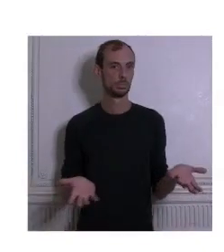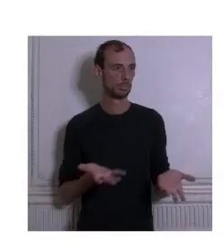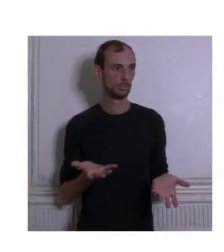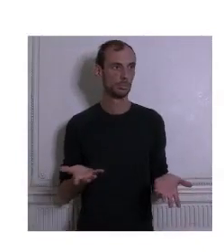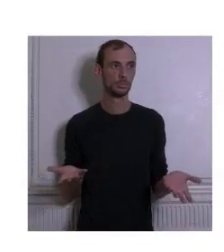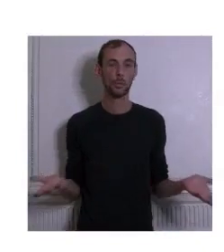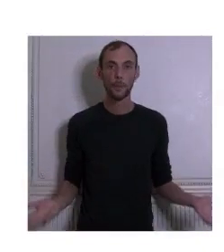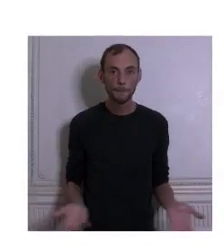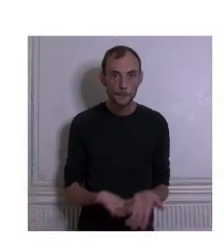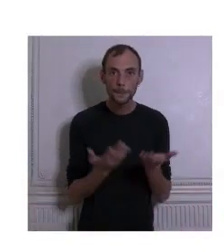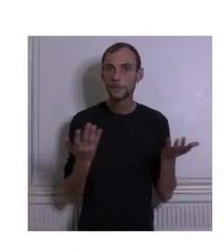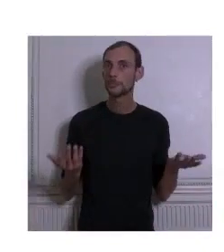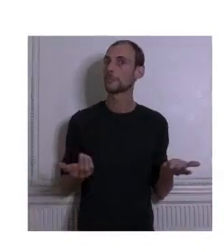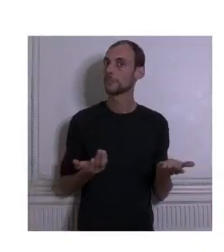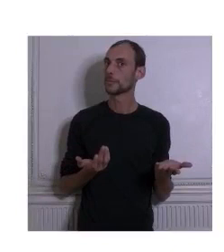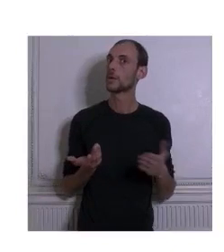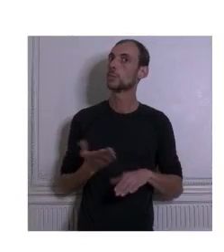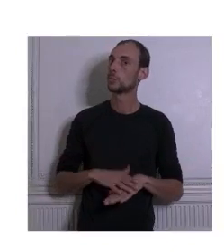Ma chère collègue, chère Denise,